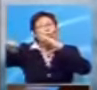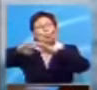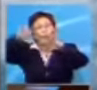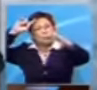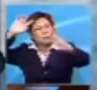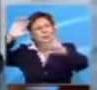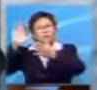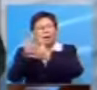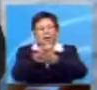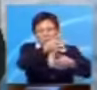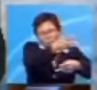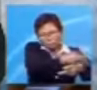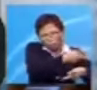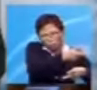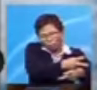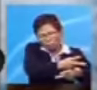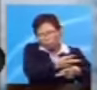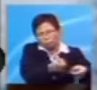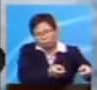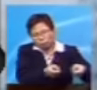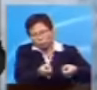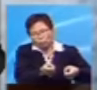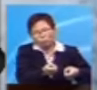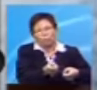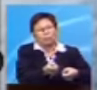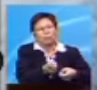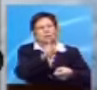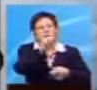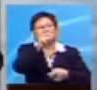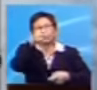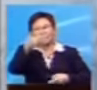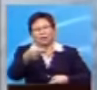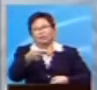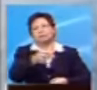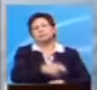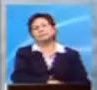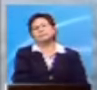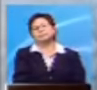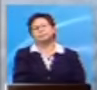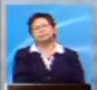yakin dengan simpanan yang dikelolakan institusi berkenaan